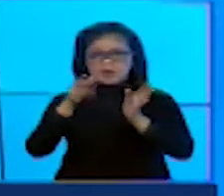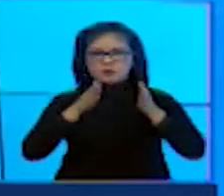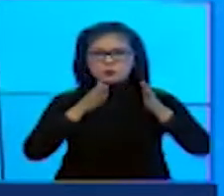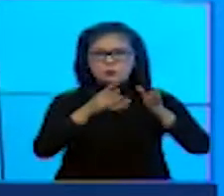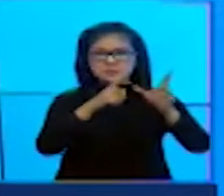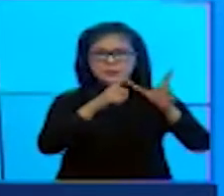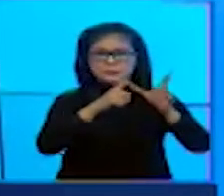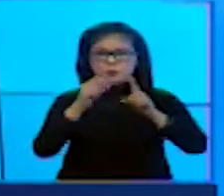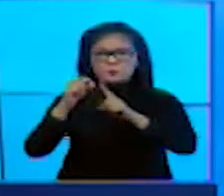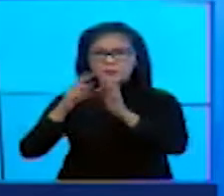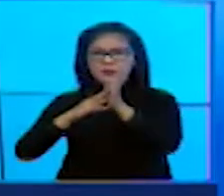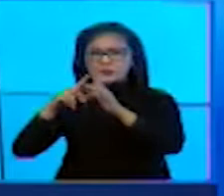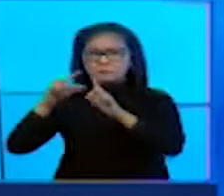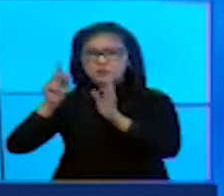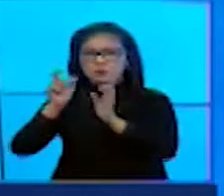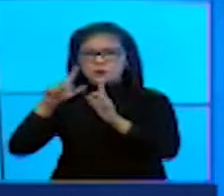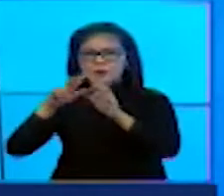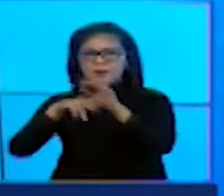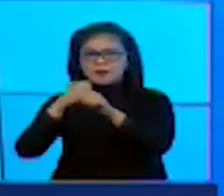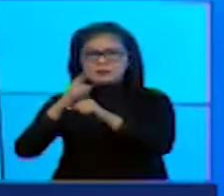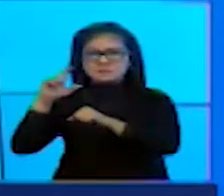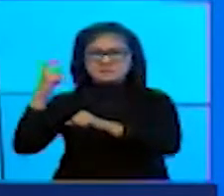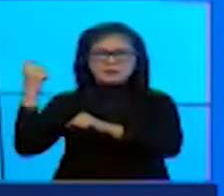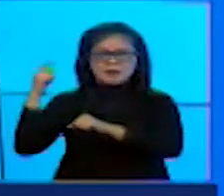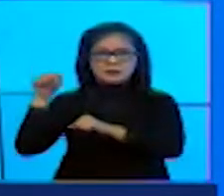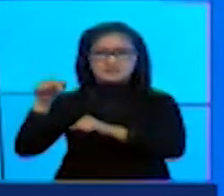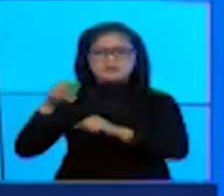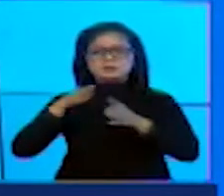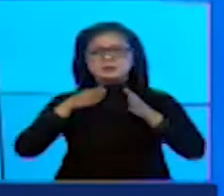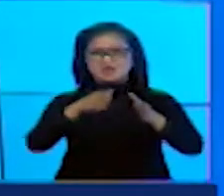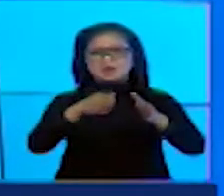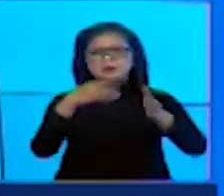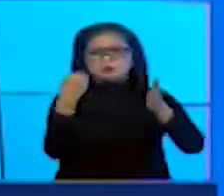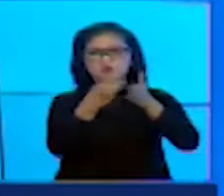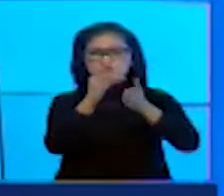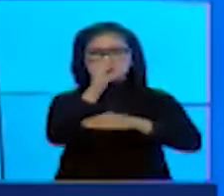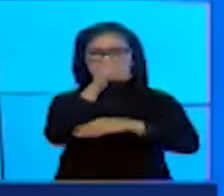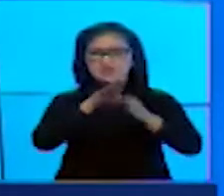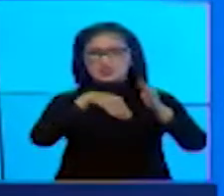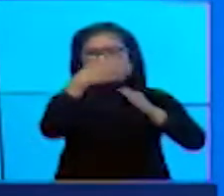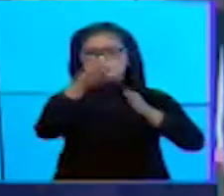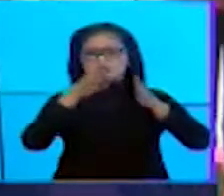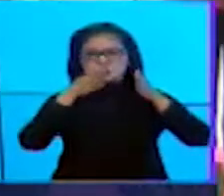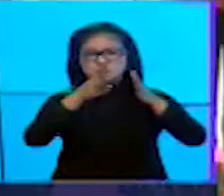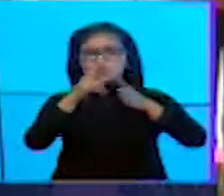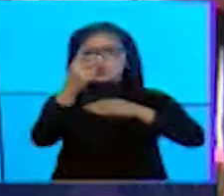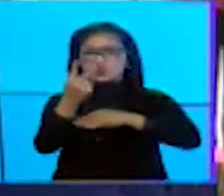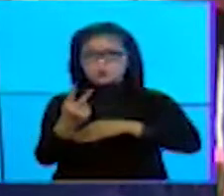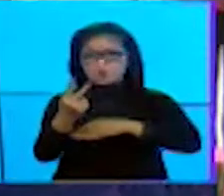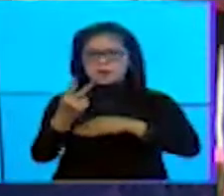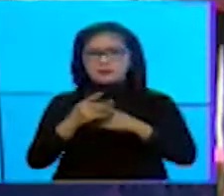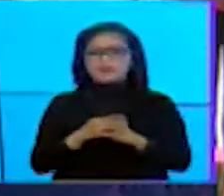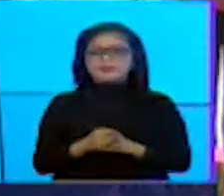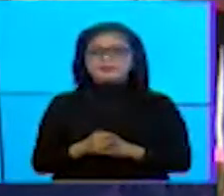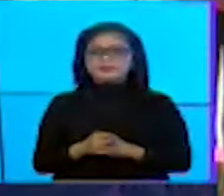cengkareng-batuceper-kunciran kedua ruas tol ini menjadi bagian dari tol Jakarta Outer Ringroad JORR Hai di